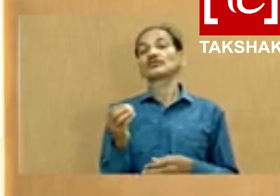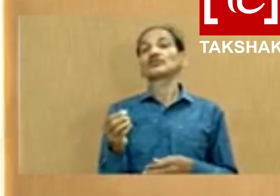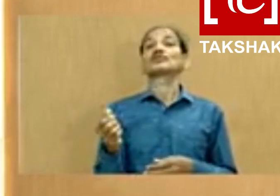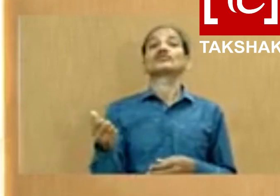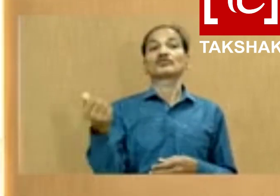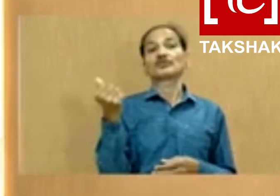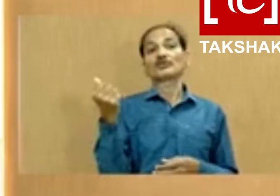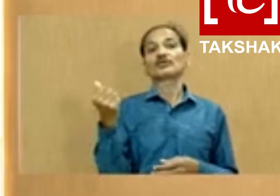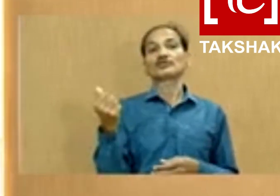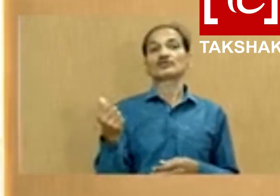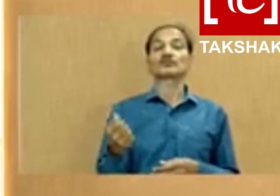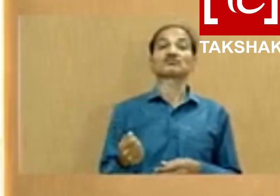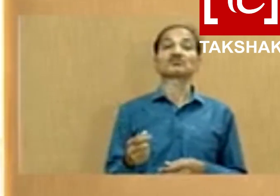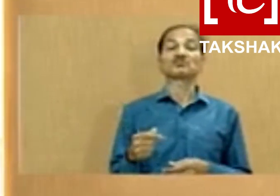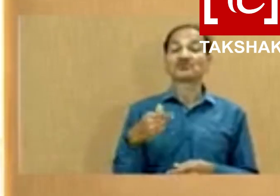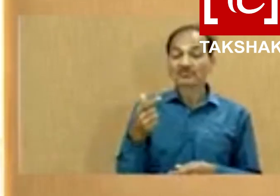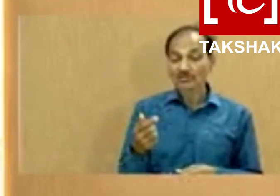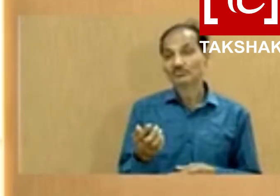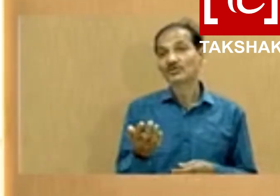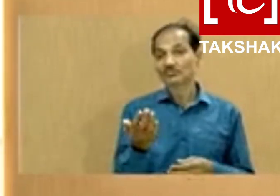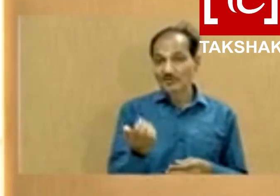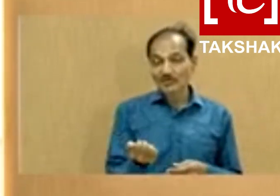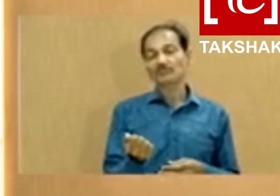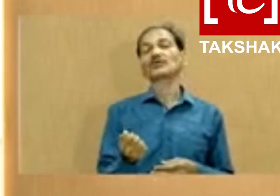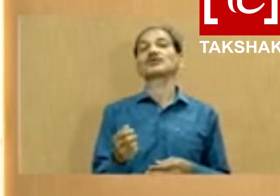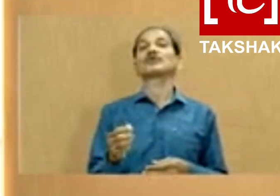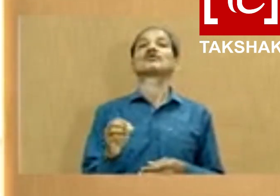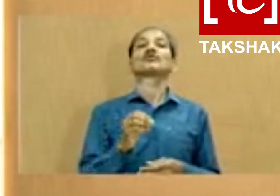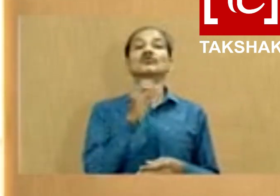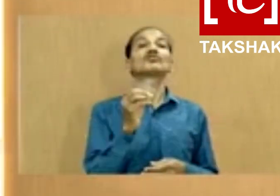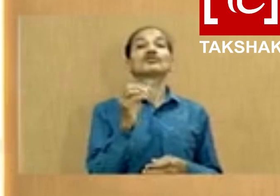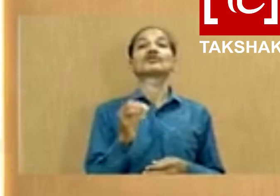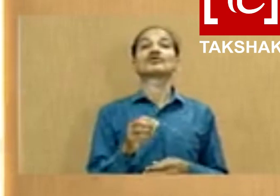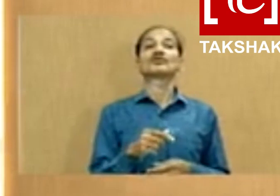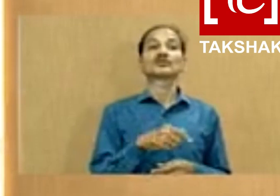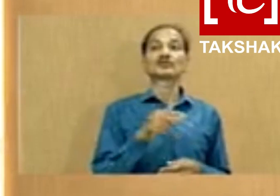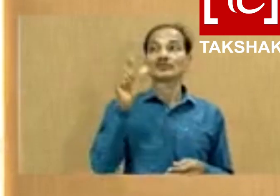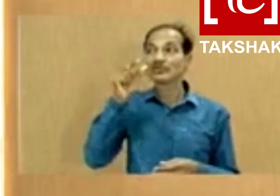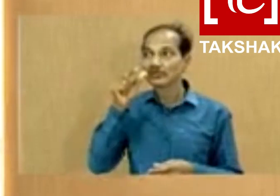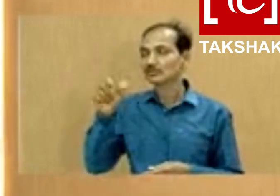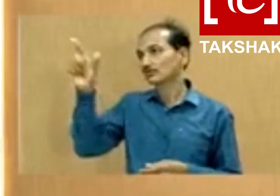ରାଜ୍ୟବାସୀଙ୍କ ପାଇଁ ରାଜ୍ୟବାସୀଙ୍କ ତରଫରୁ ଭଗବାନଙ୍କୁ ମୋର ଏହି ଅନୁରୋଧ।